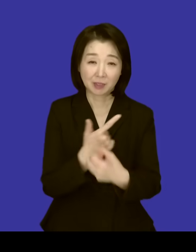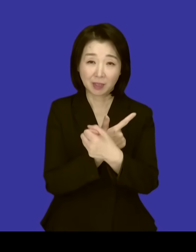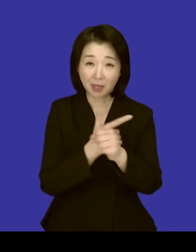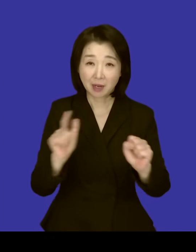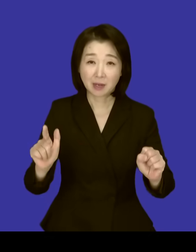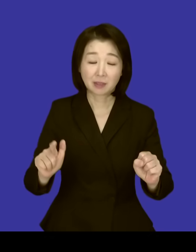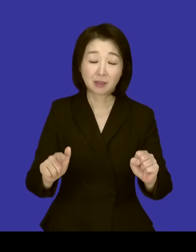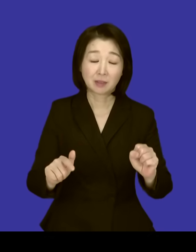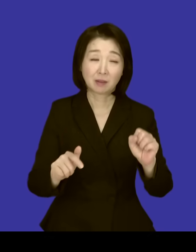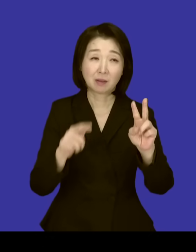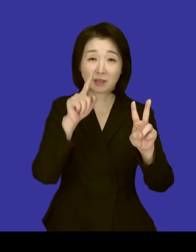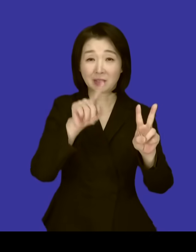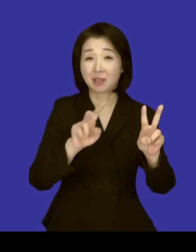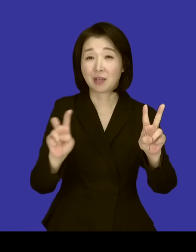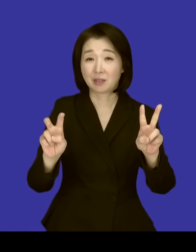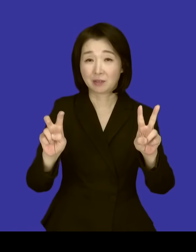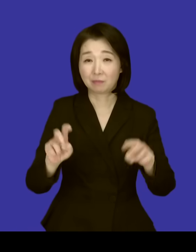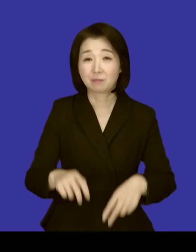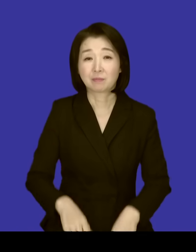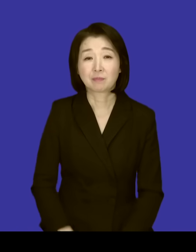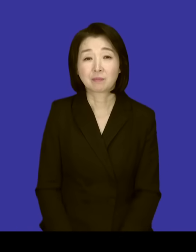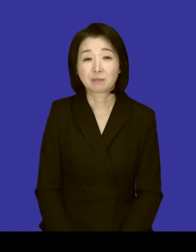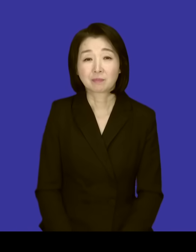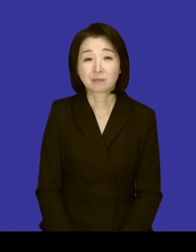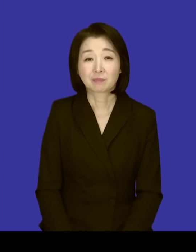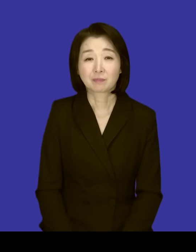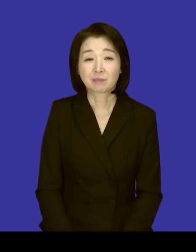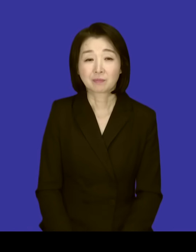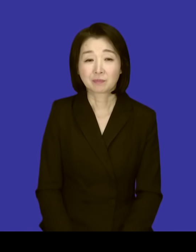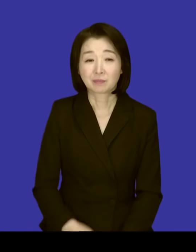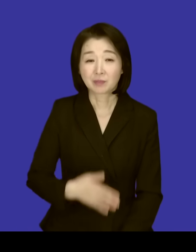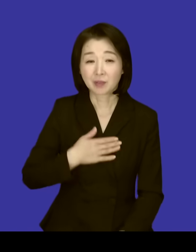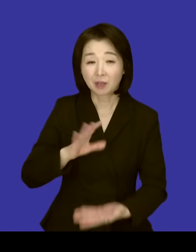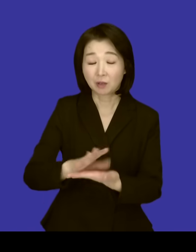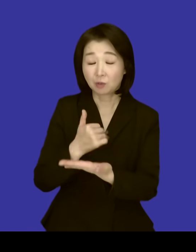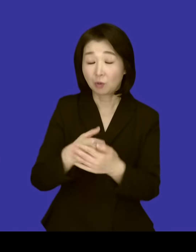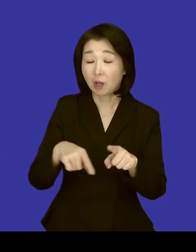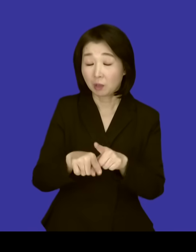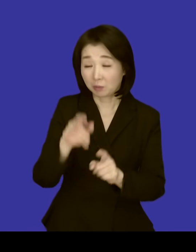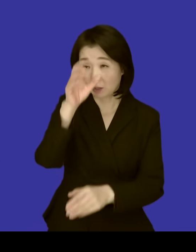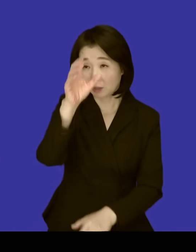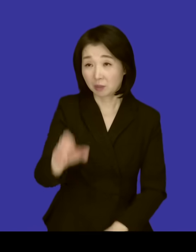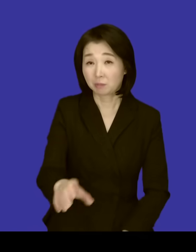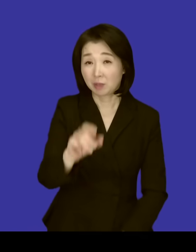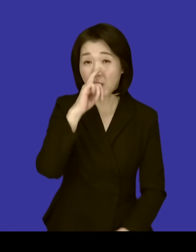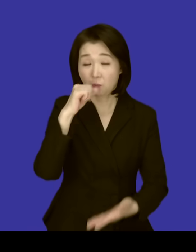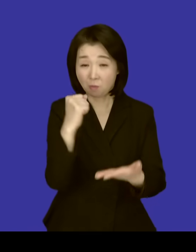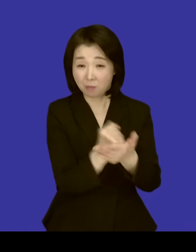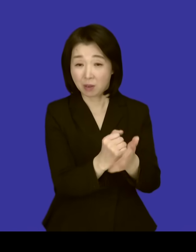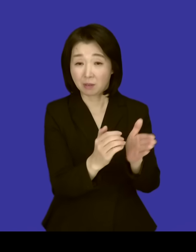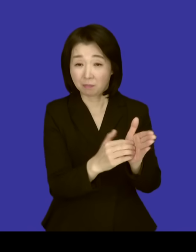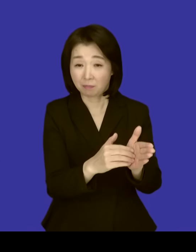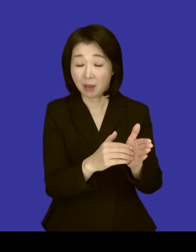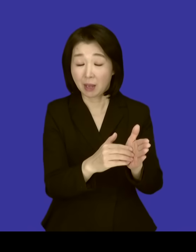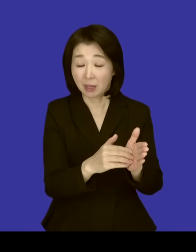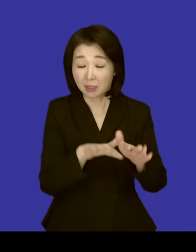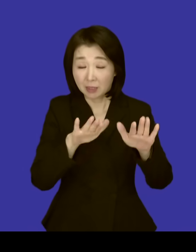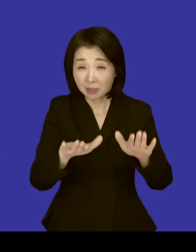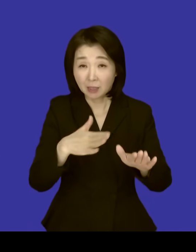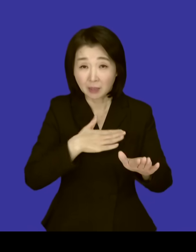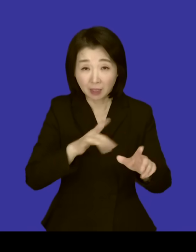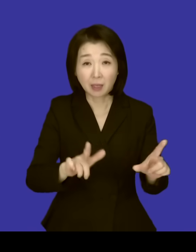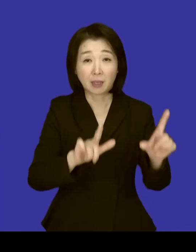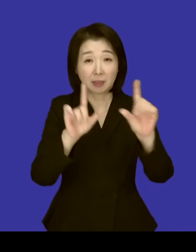20절 말씀인데 이제 내가 그리스도와 함께 십자가에 못 박혔나니 그런즉 이제는 내가 사는 것이